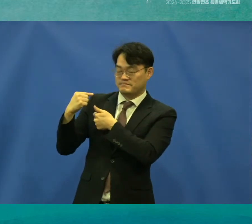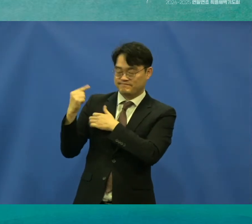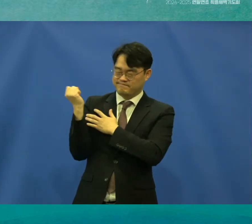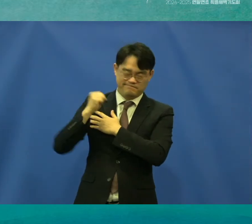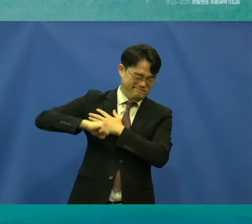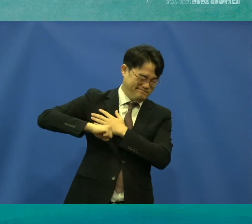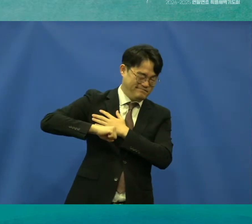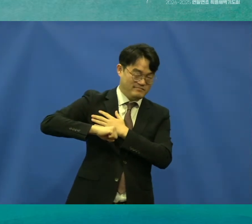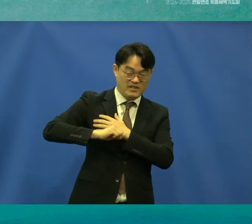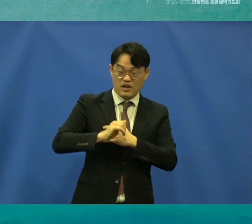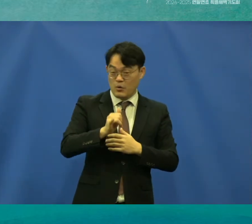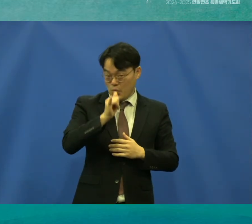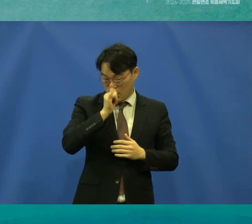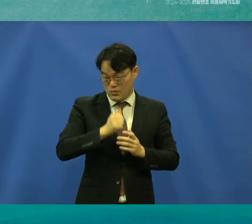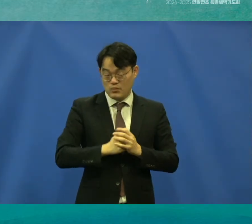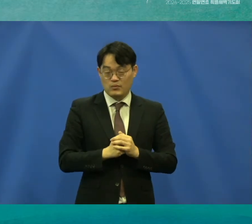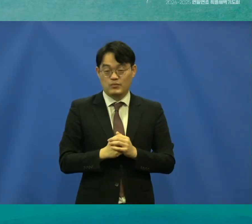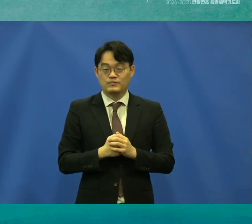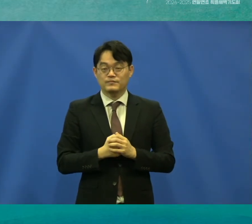또